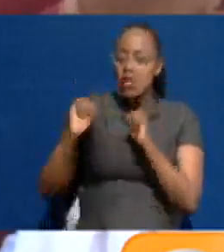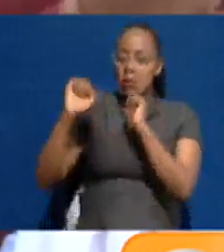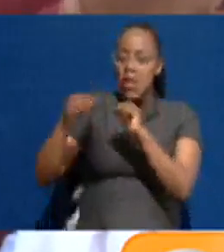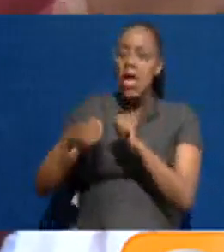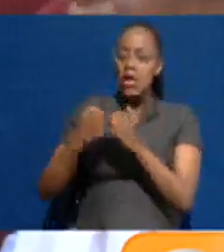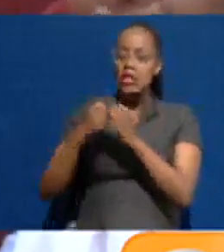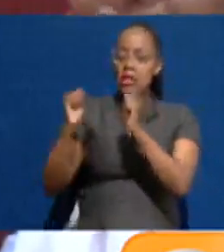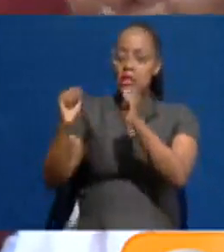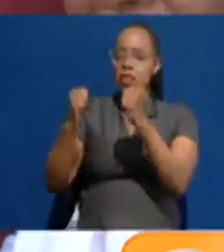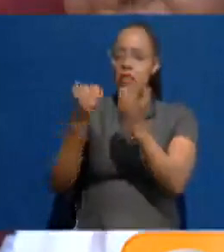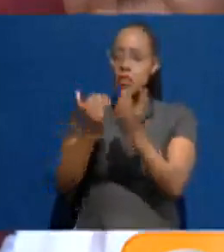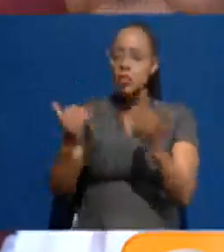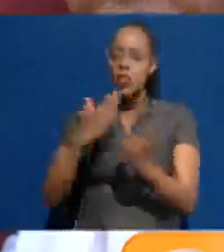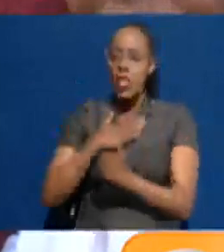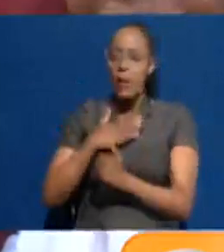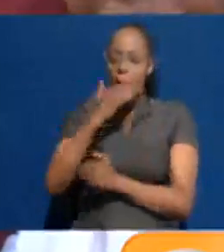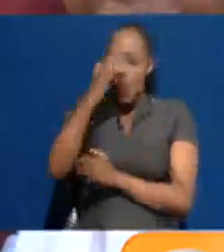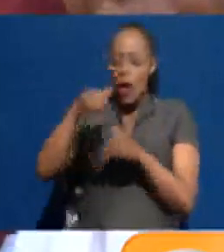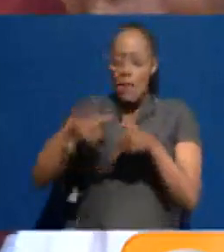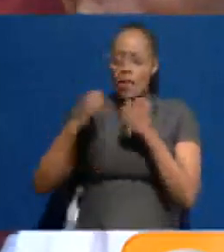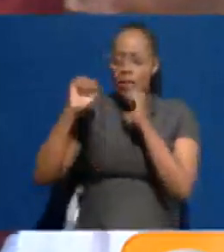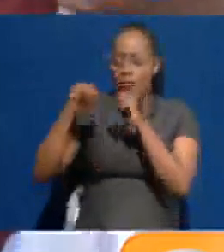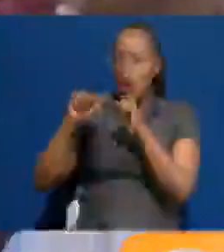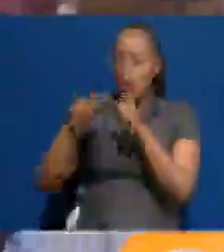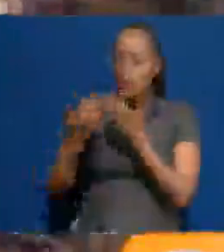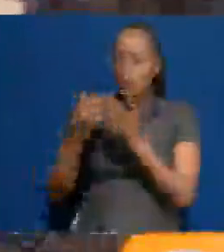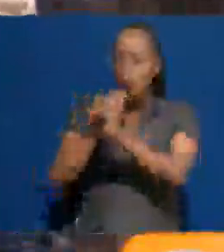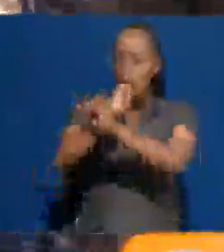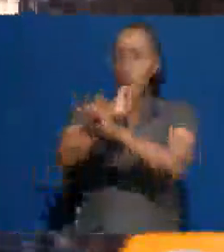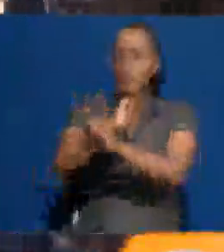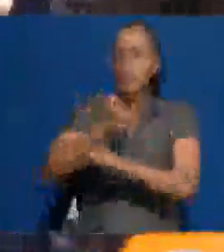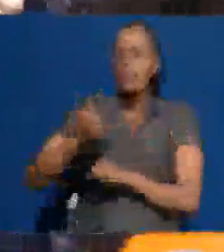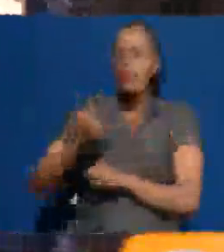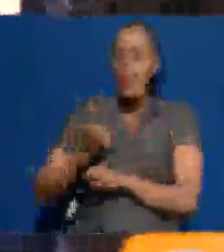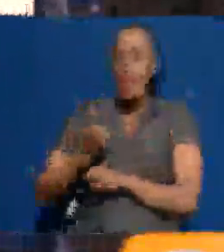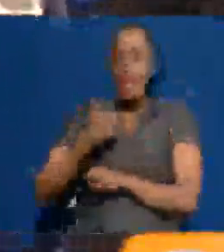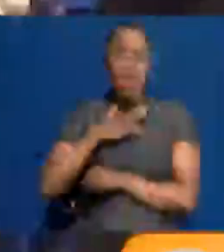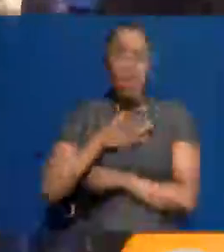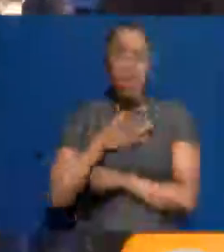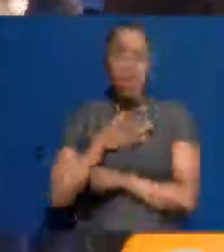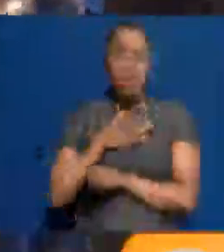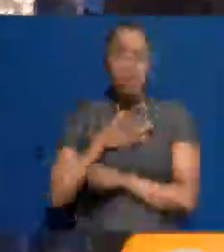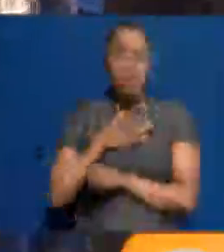wake, mbona pia mimi nisiokoe wasichana wangu?